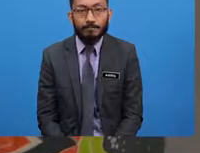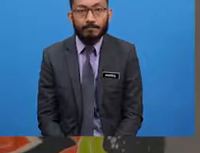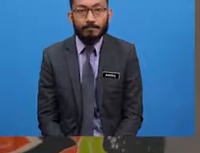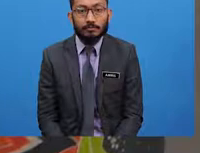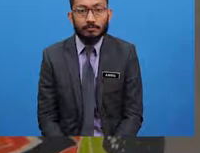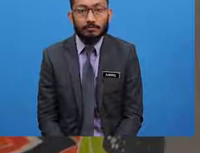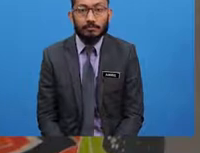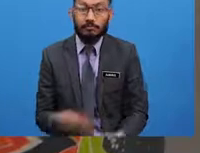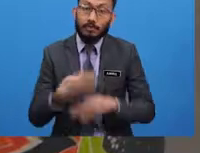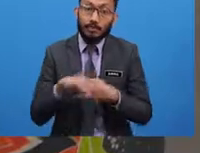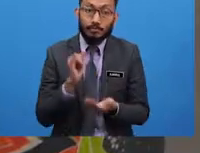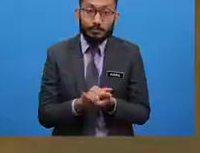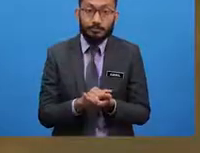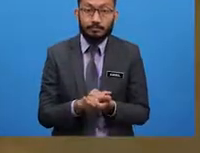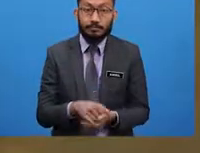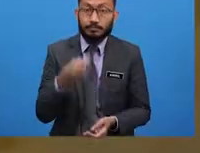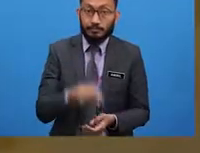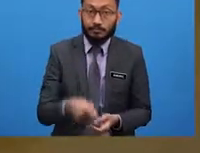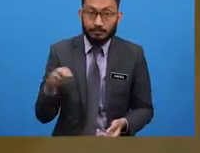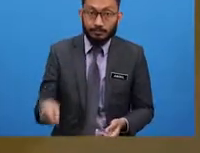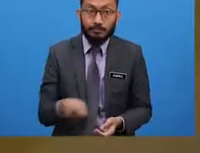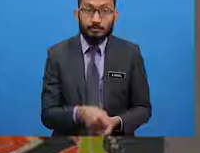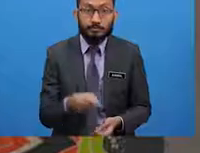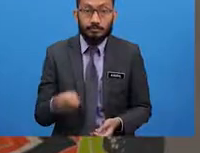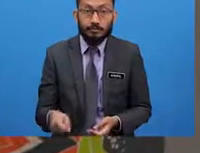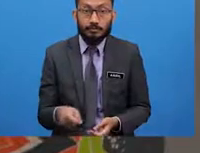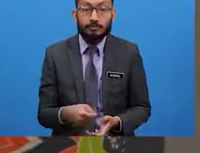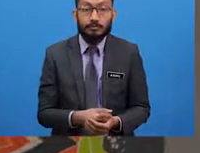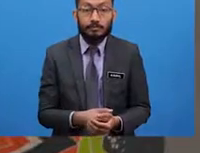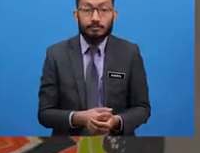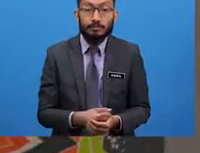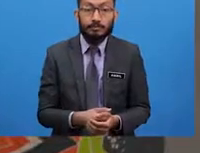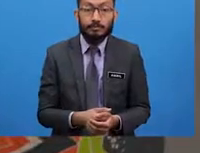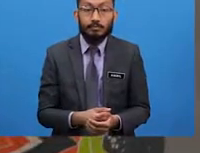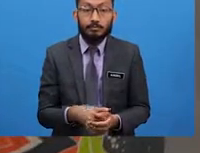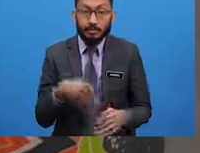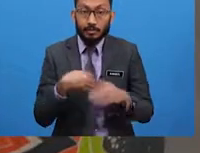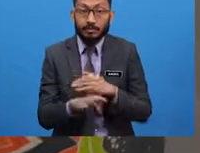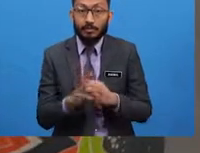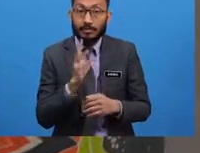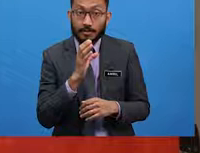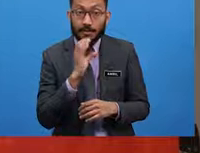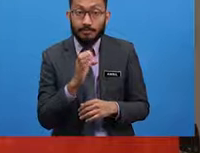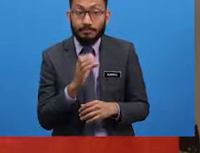Kemudian, rendamkan muka depan blok batik terap ke dalam cairan lilin dengan